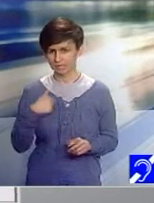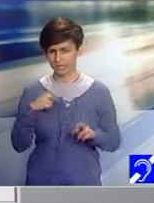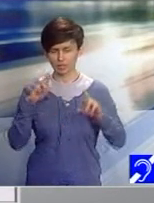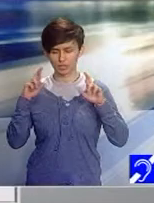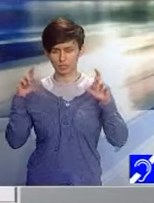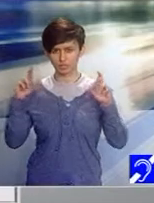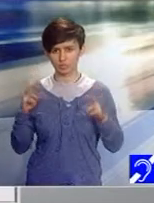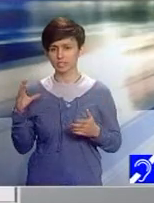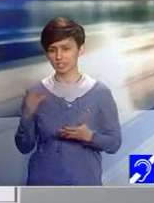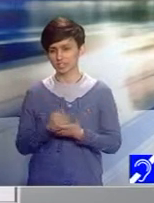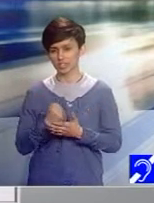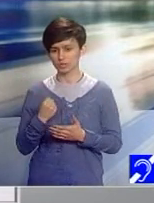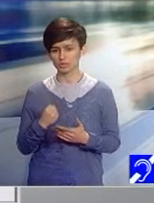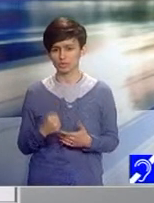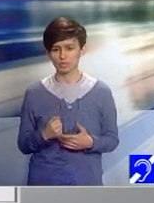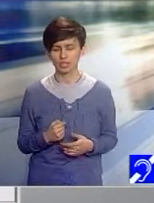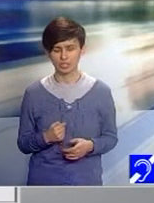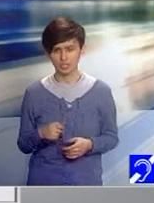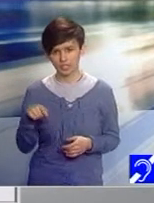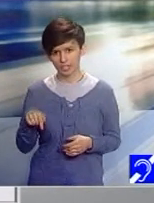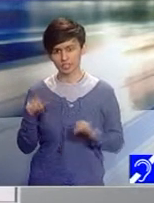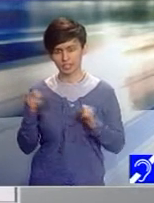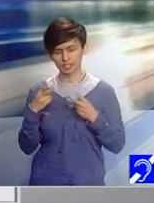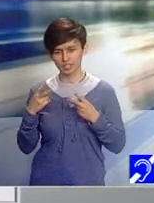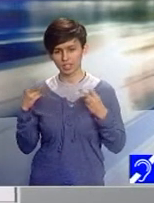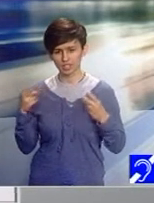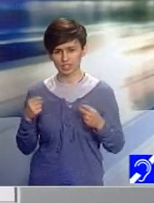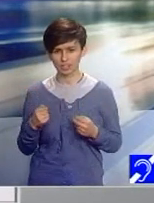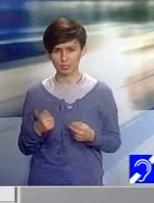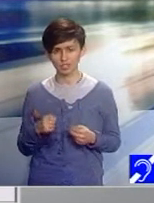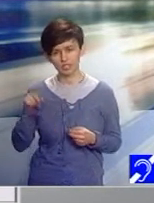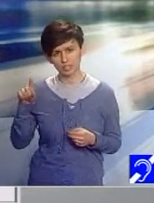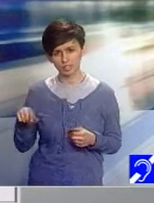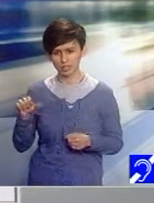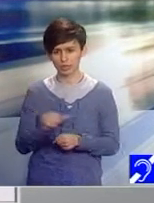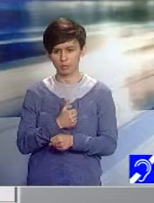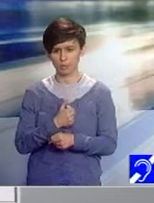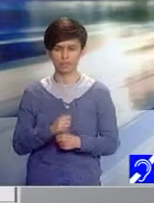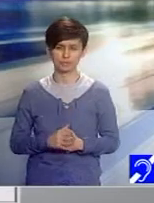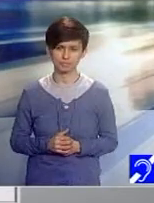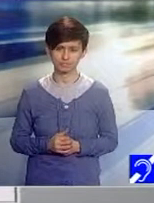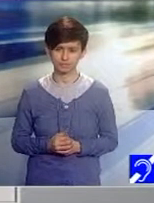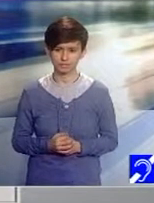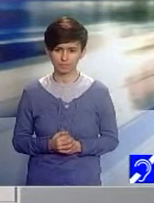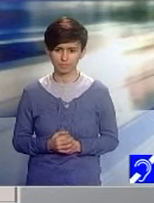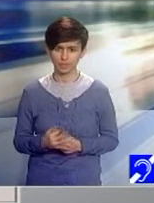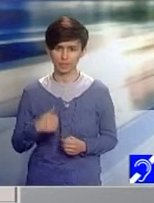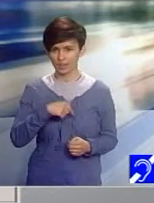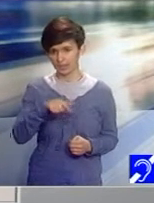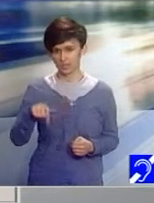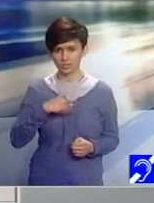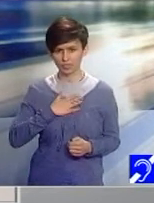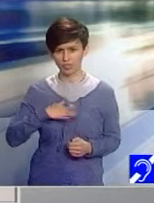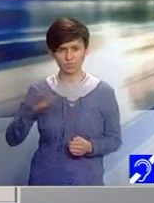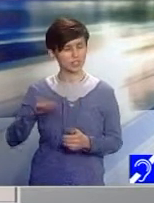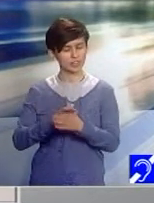iasă până la acest eveniment acela din mai. Da. Noi vă dorim succes,